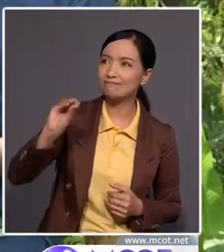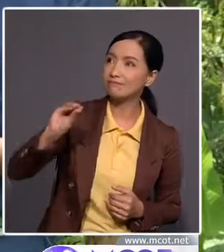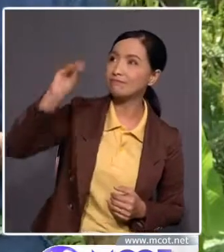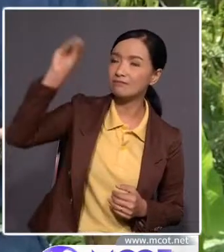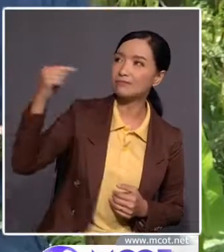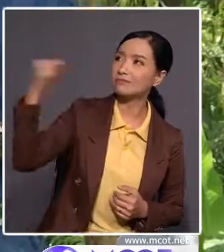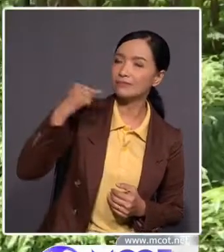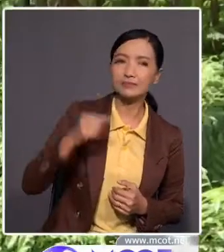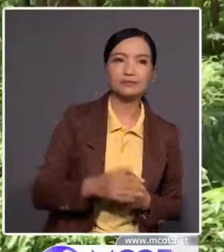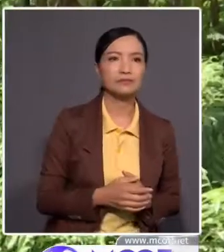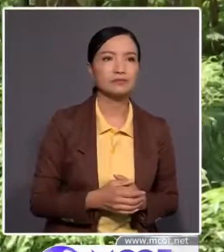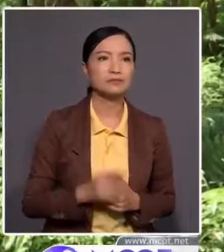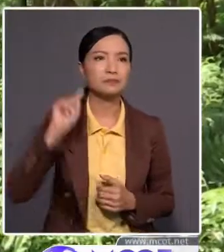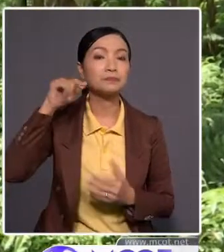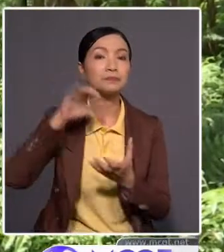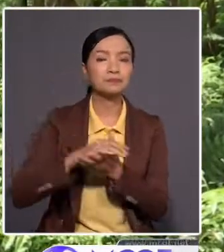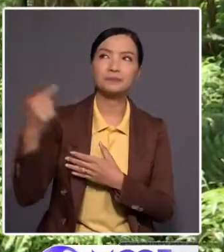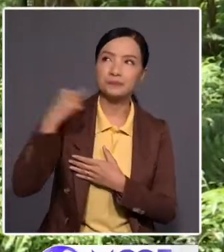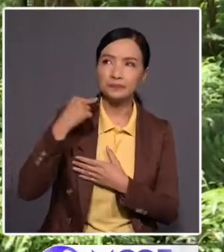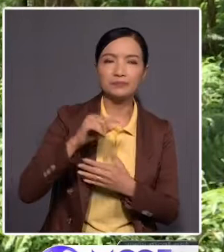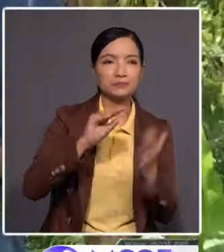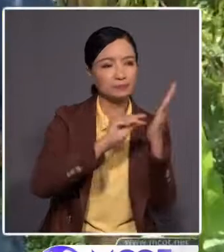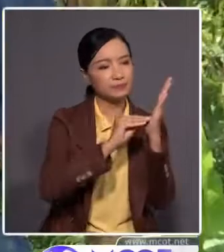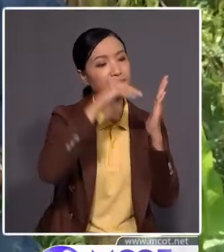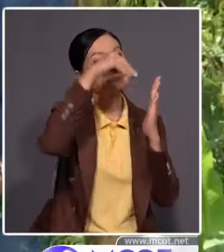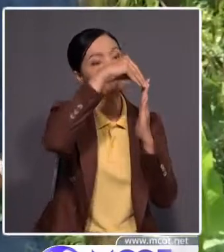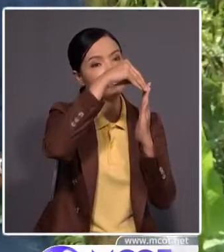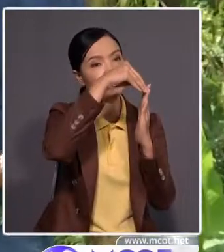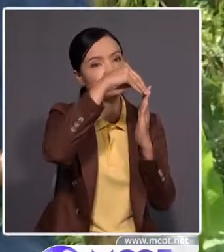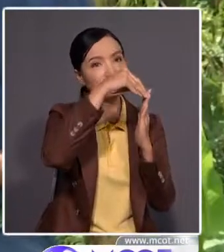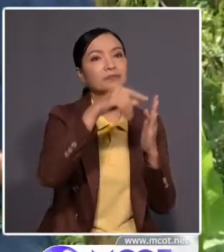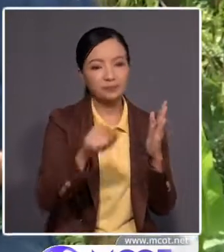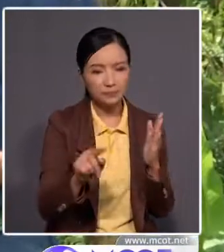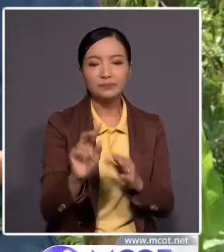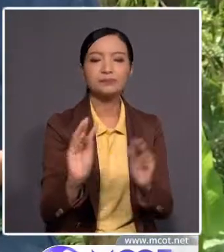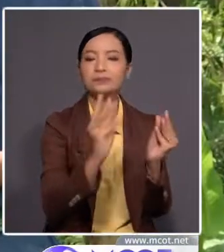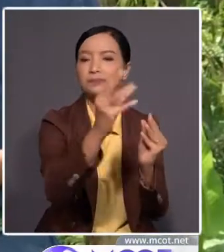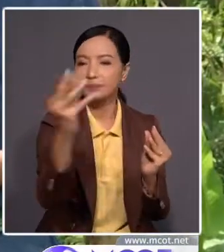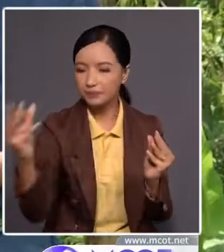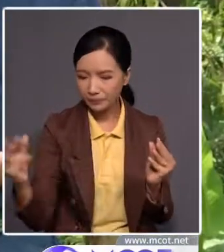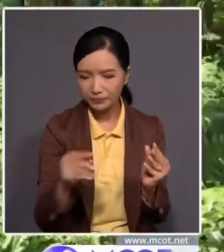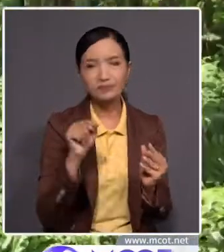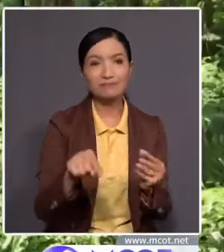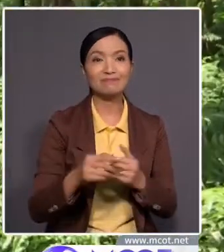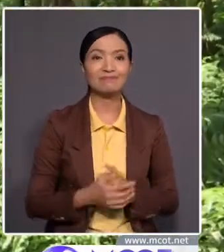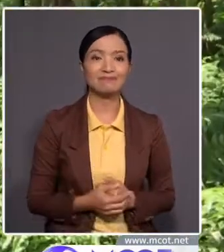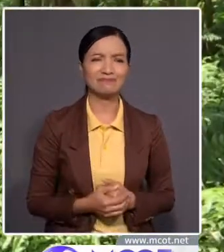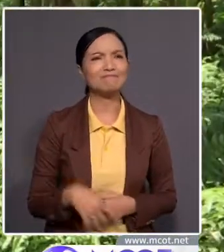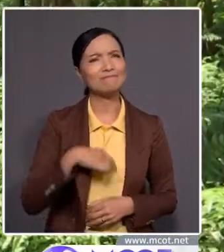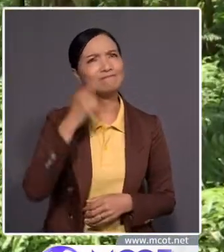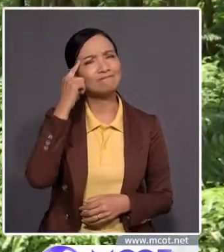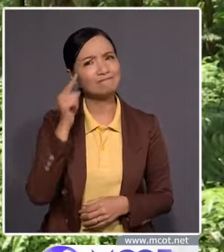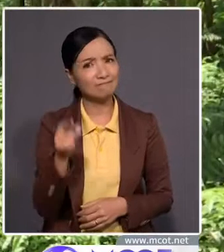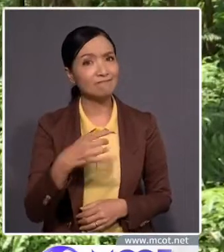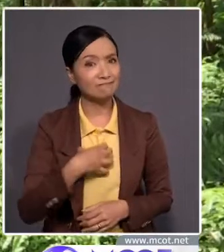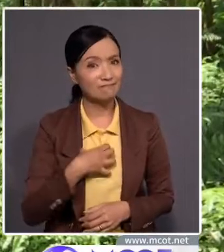ครสั่งคะผู้ใหญ่คะ ภรรยาที่บ้าน ทราบมาว่าผู้ใหญ่เนี่ยไม่ได้อยู่แค่ขายผักสดกำลังคิดการใหญ่น